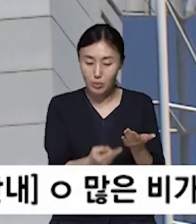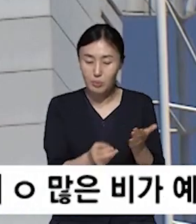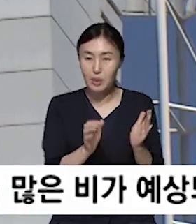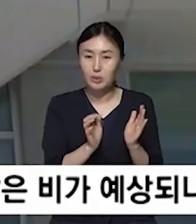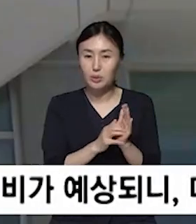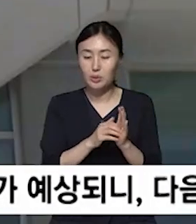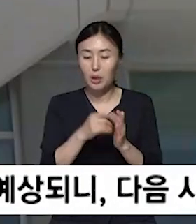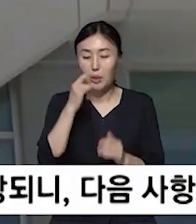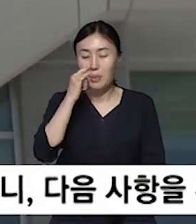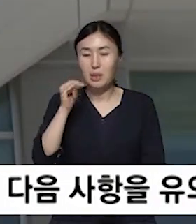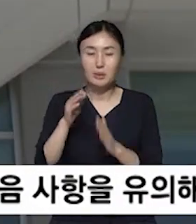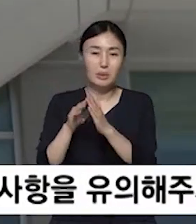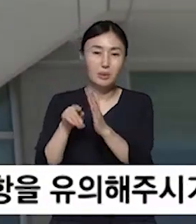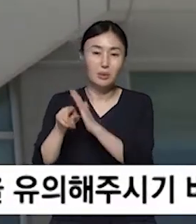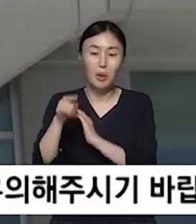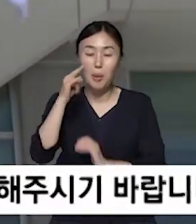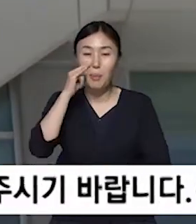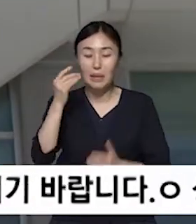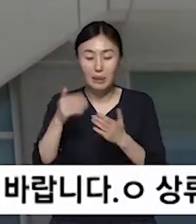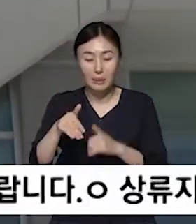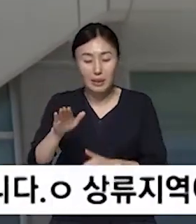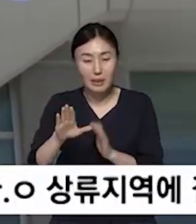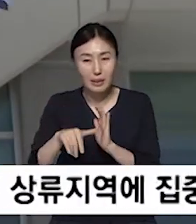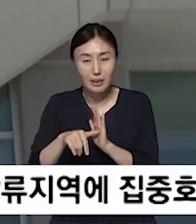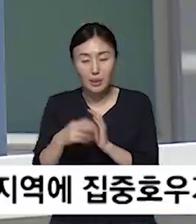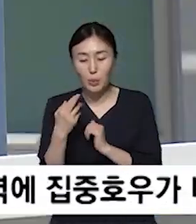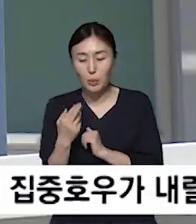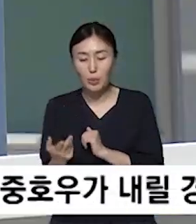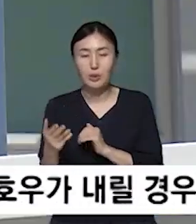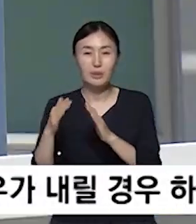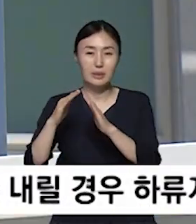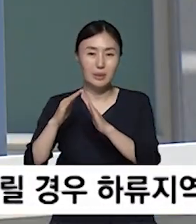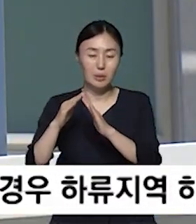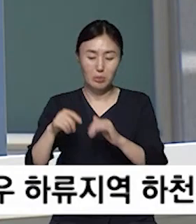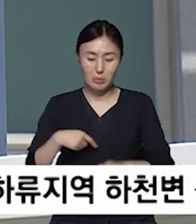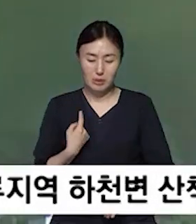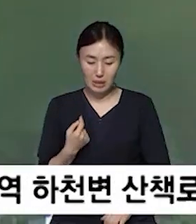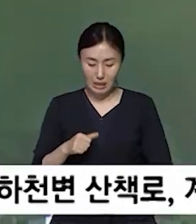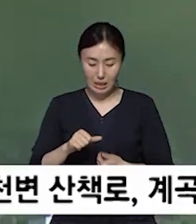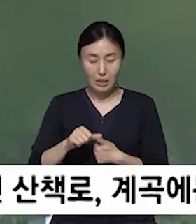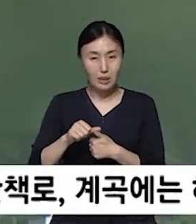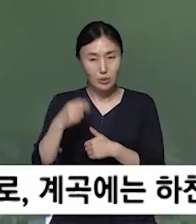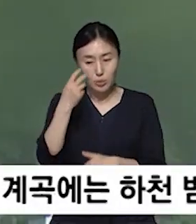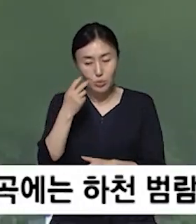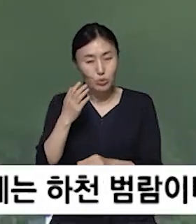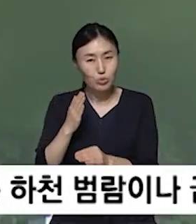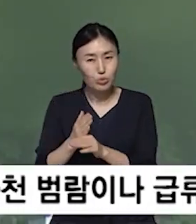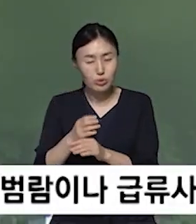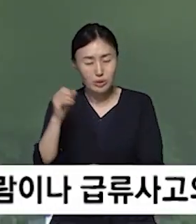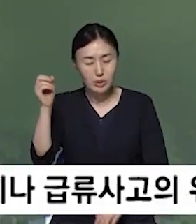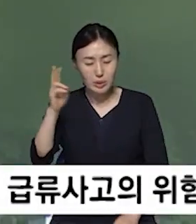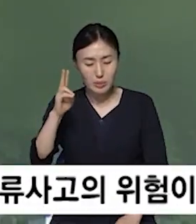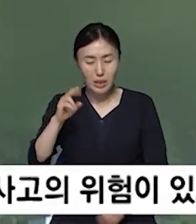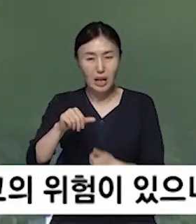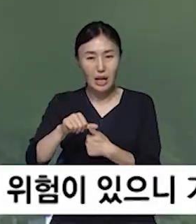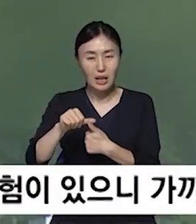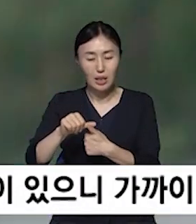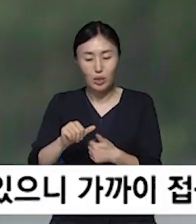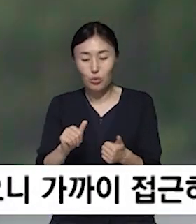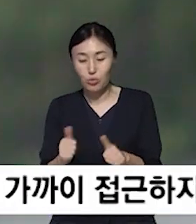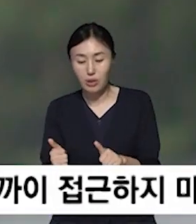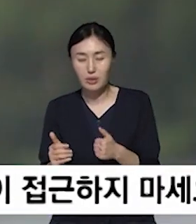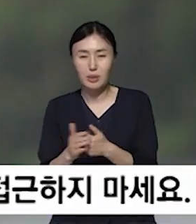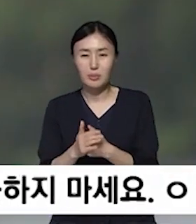향했고 어머니가 직장에 출근해 비어있는 집에서 혼자 아들을 돌보던 중 아이가 돌연 숨지자 이후 땅에